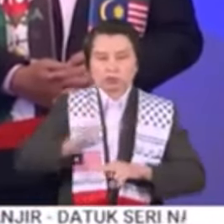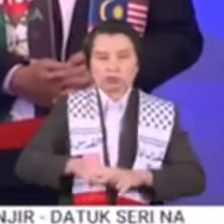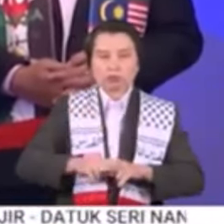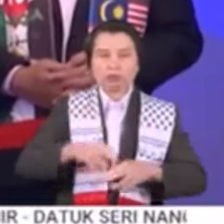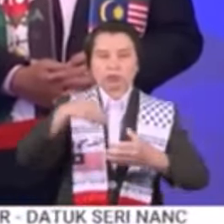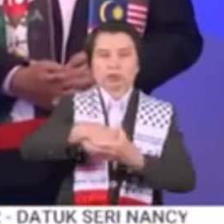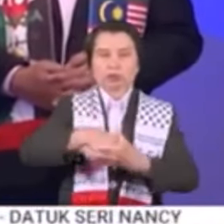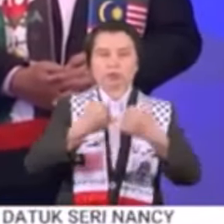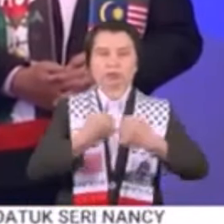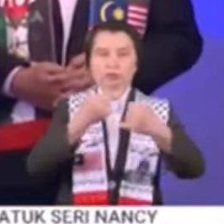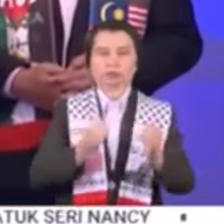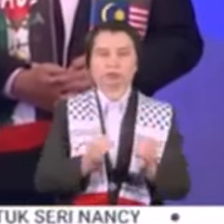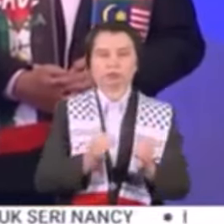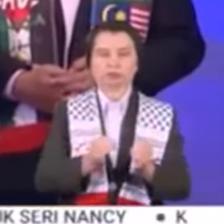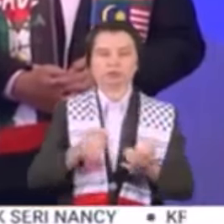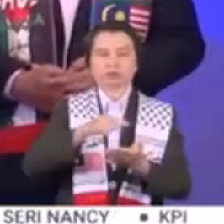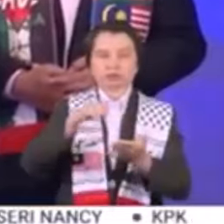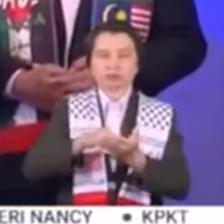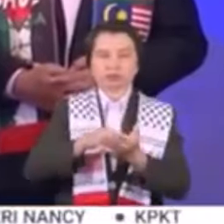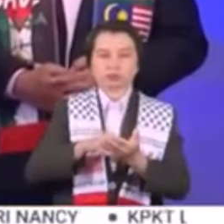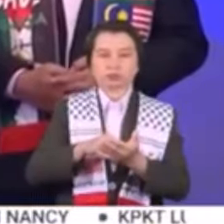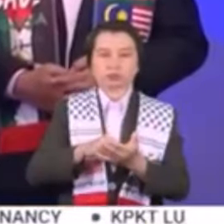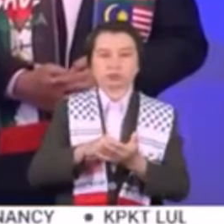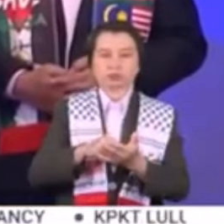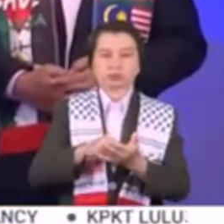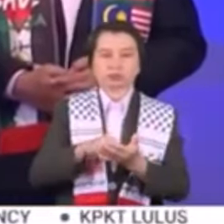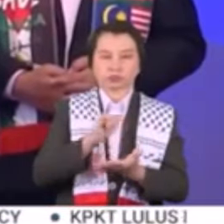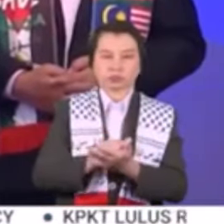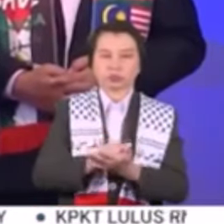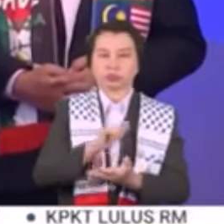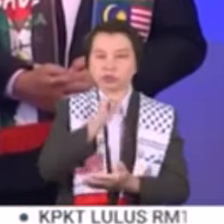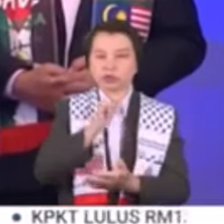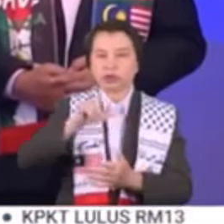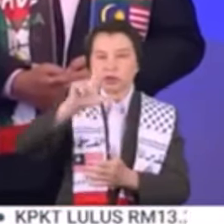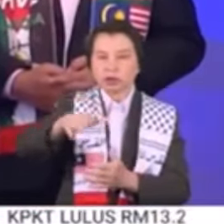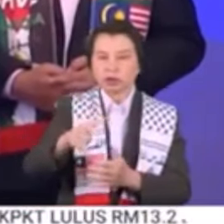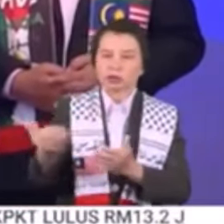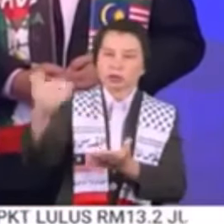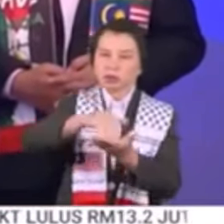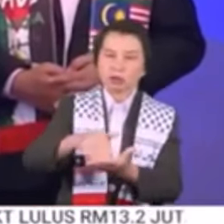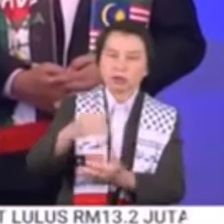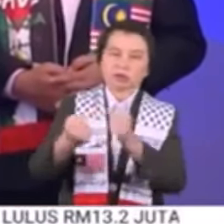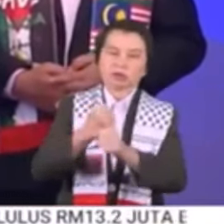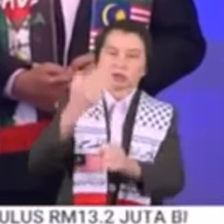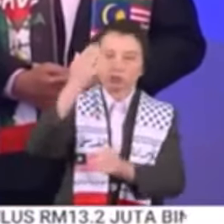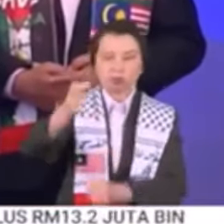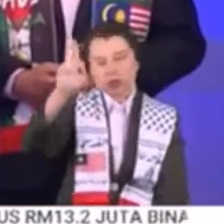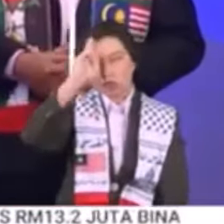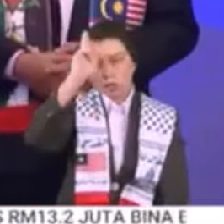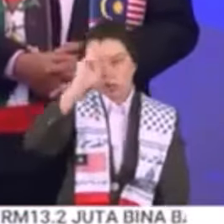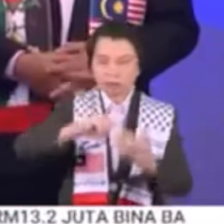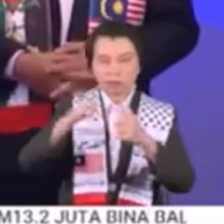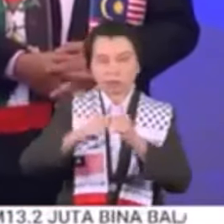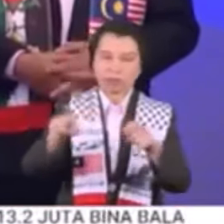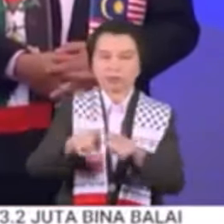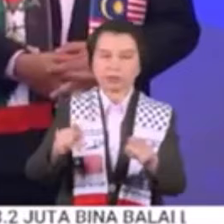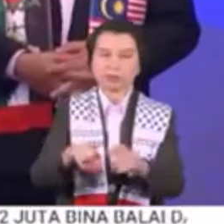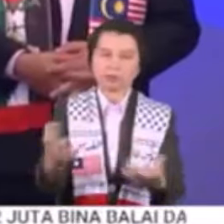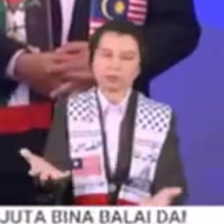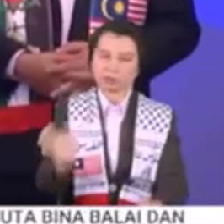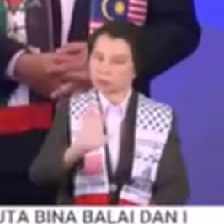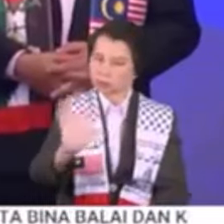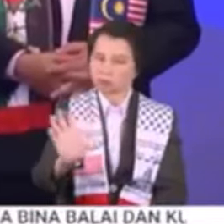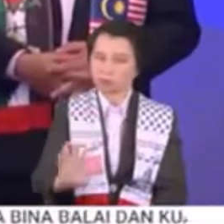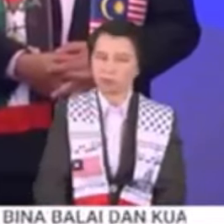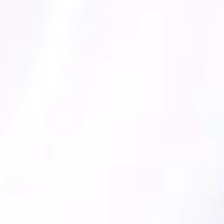di jabatan. Ini dengan cara sedemikian, tidaklah nanti diulang tahun depan masalah yang sama.